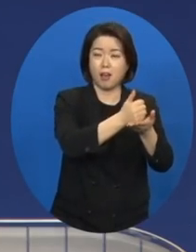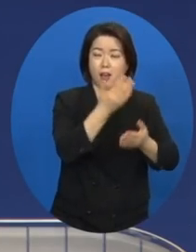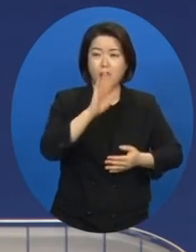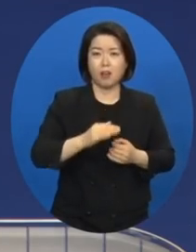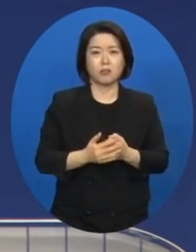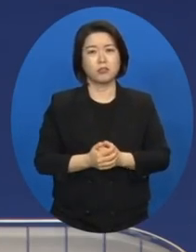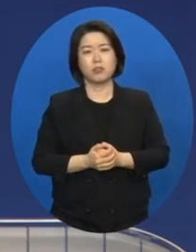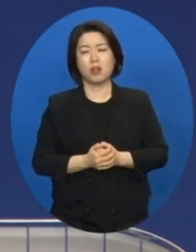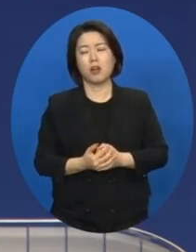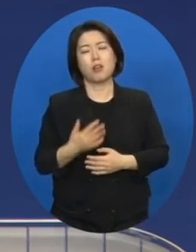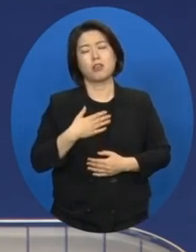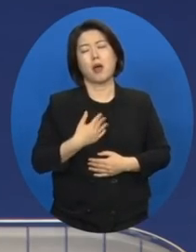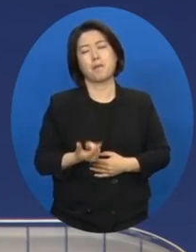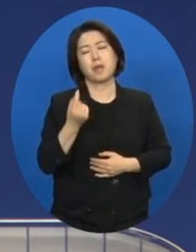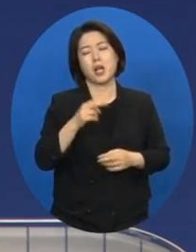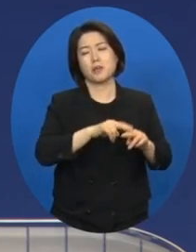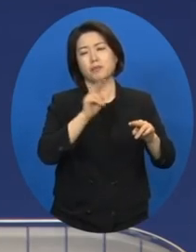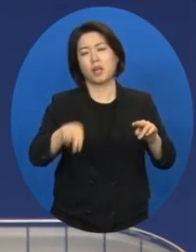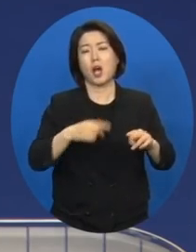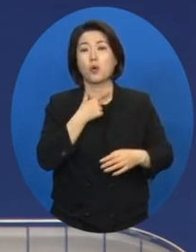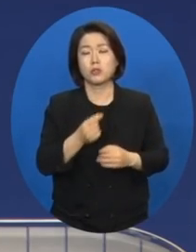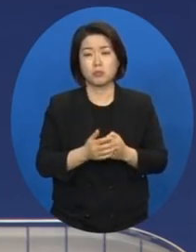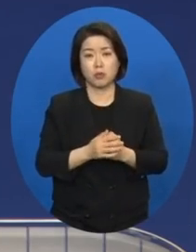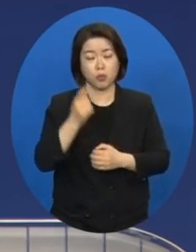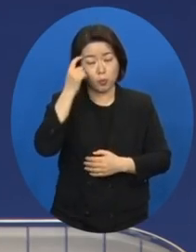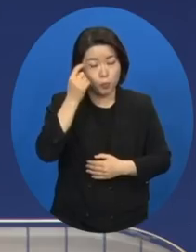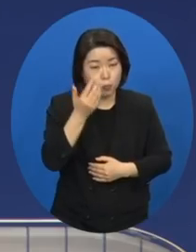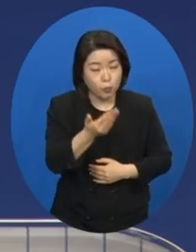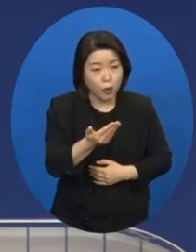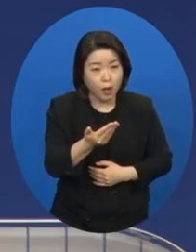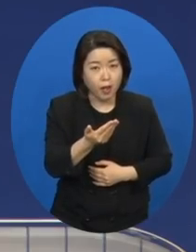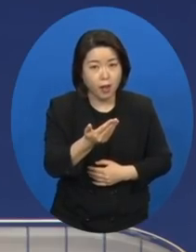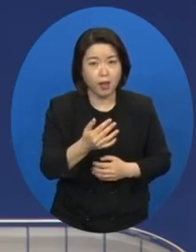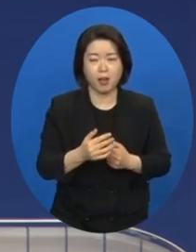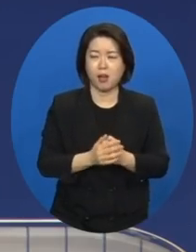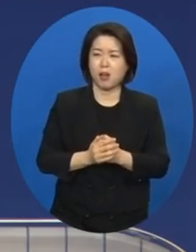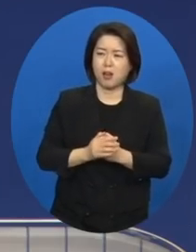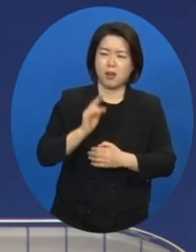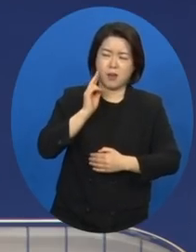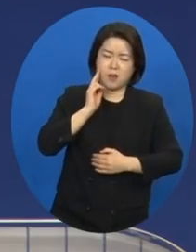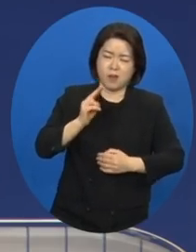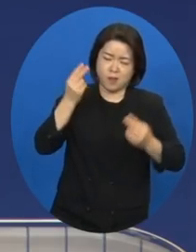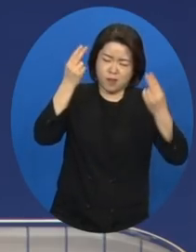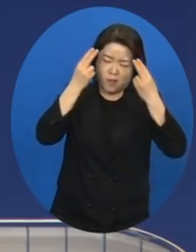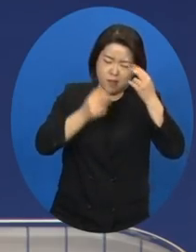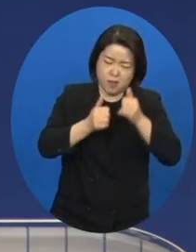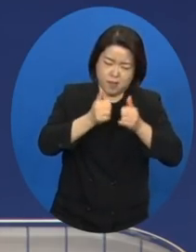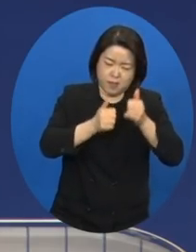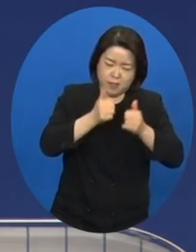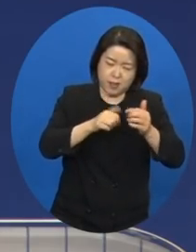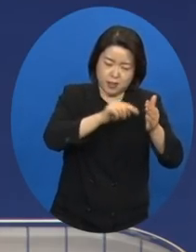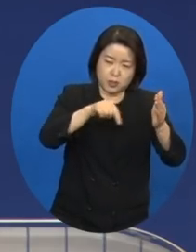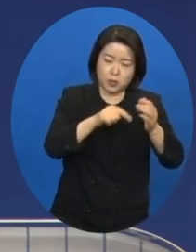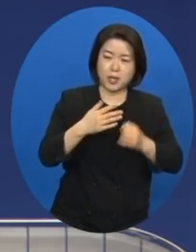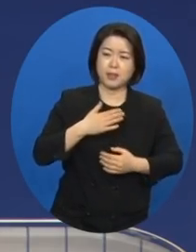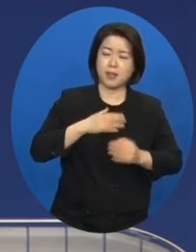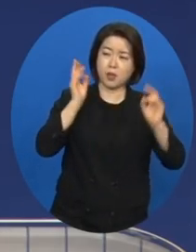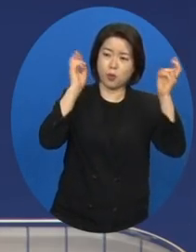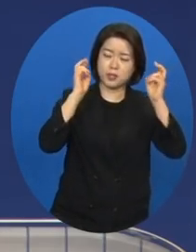하시는 거예요. 빨리 은퇴하고 싶다는 거예요. 왜 그렇습니까? 치열한 경쟁 사회에서 우리 기업이 밀릴까